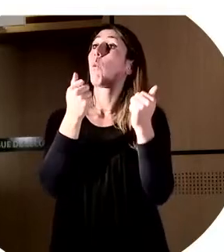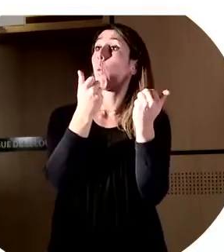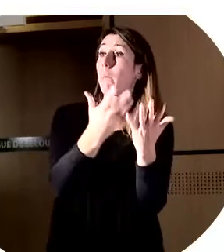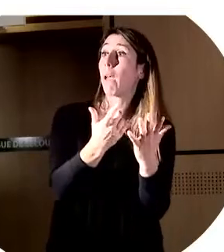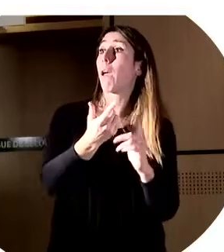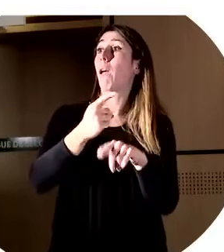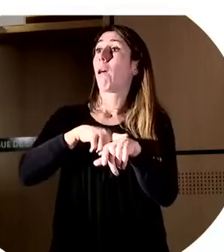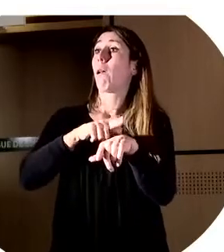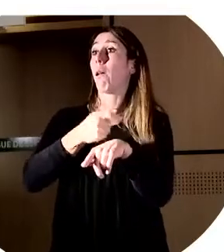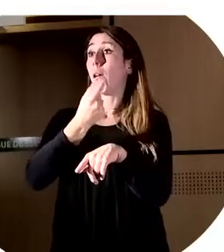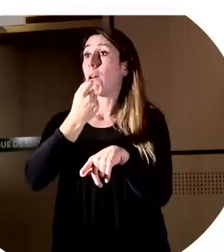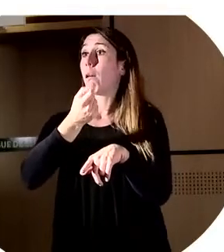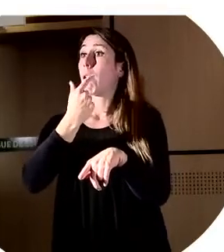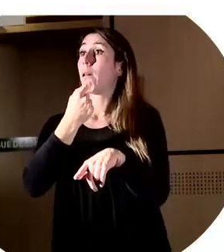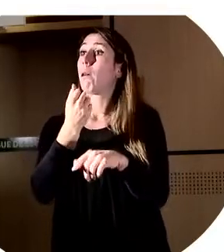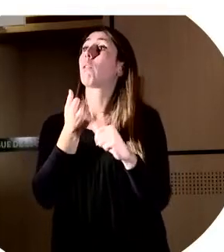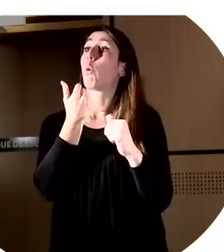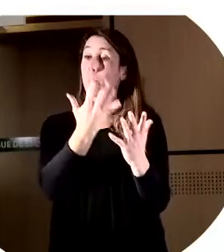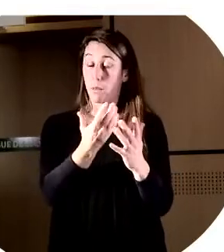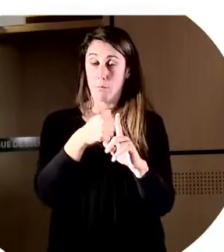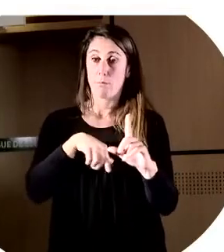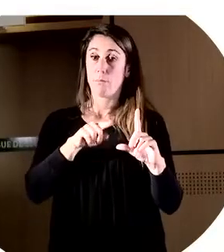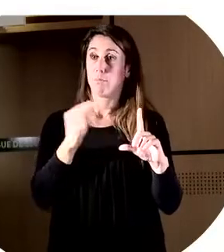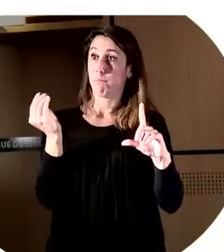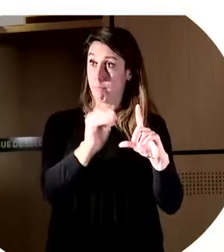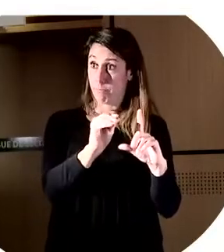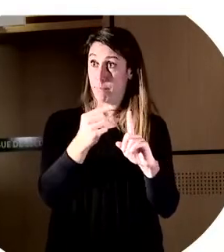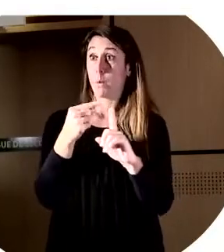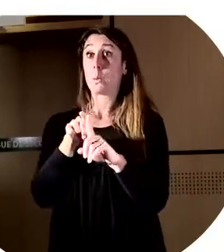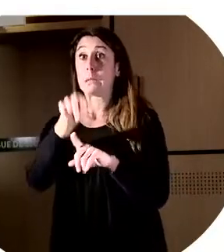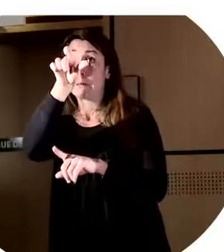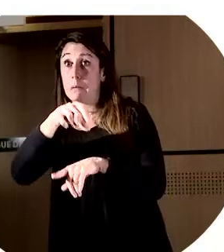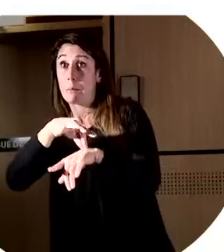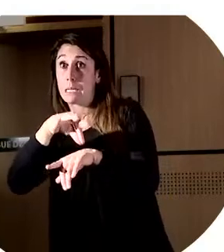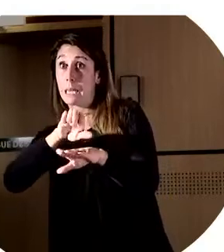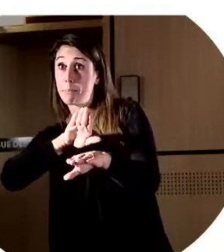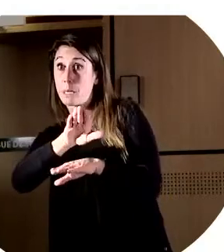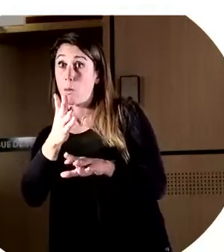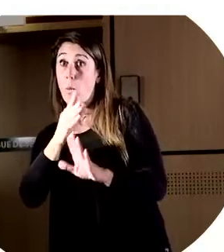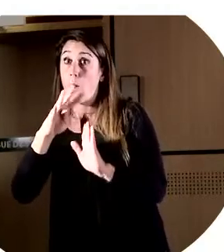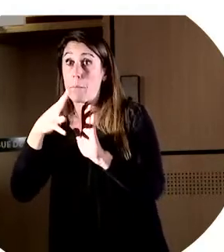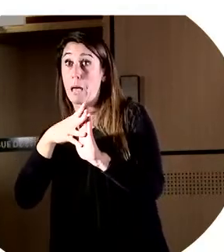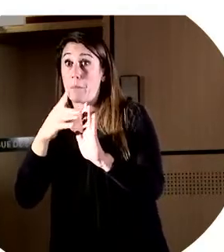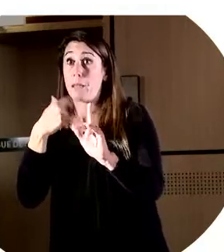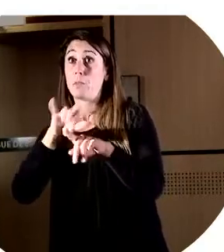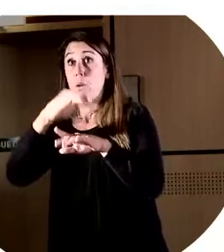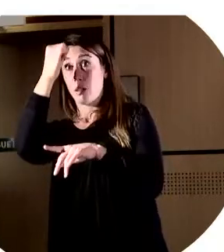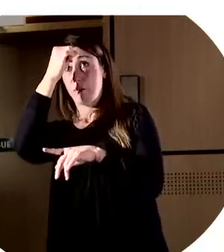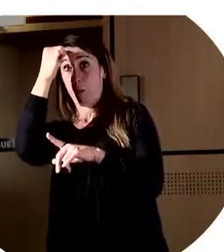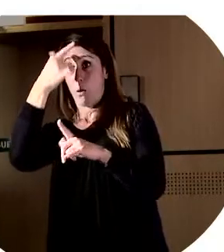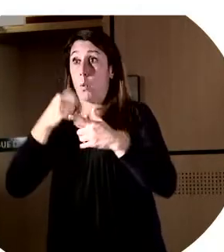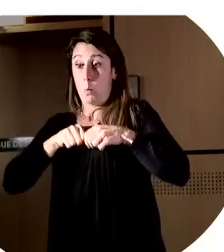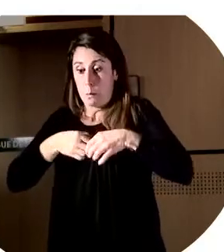a pris son médicament, et j'ai besoin de connaître les spécificités du patient, c'est-à-dire ses paramètres